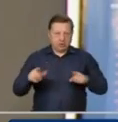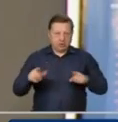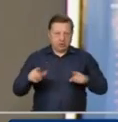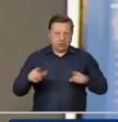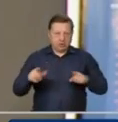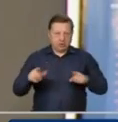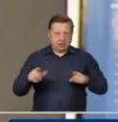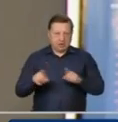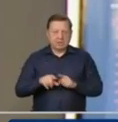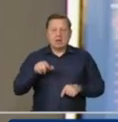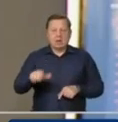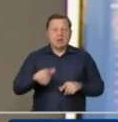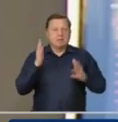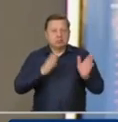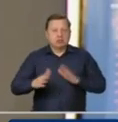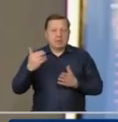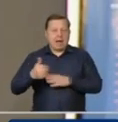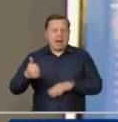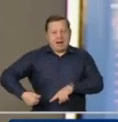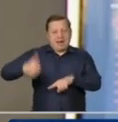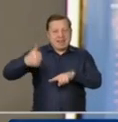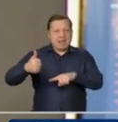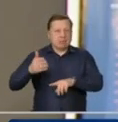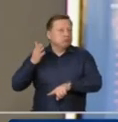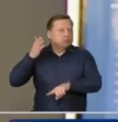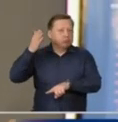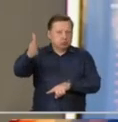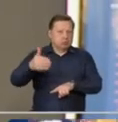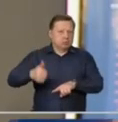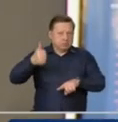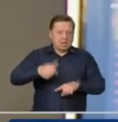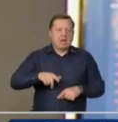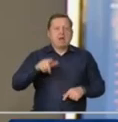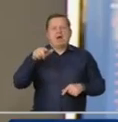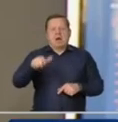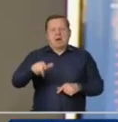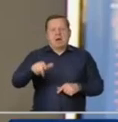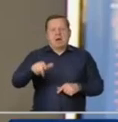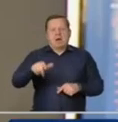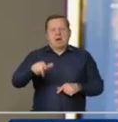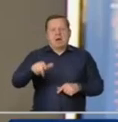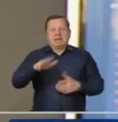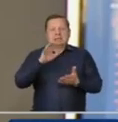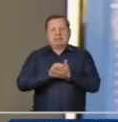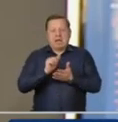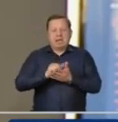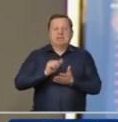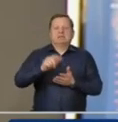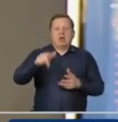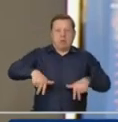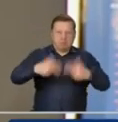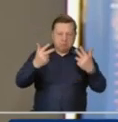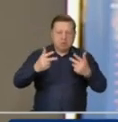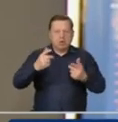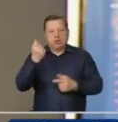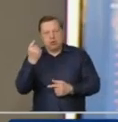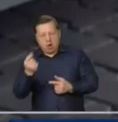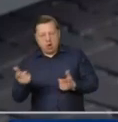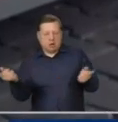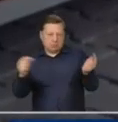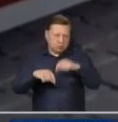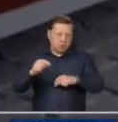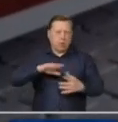przyszłości. Zajęcia prowadzimy w takiej strukturze hybrydowej, także trochę online, trochę spotkań właśnie w formie